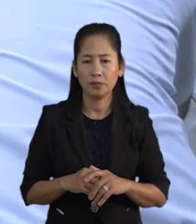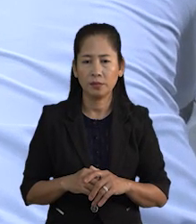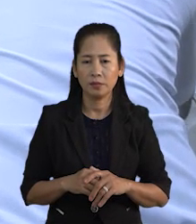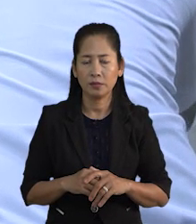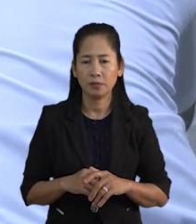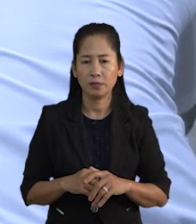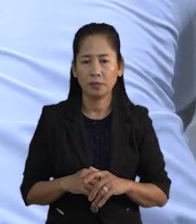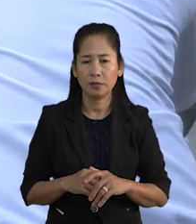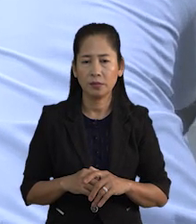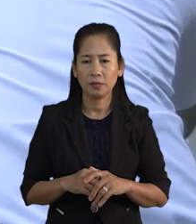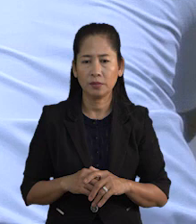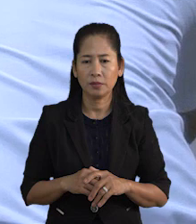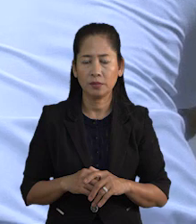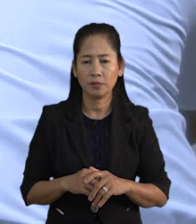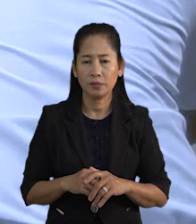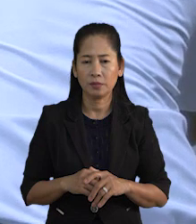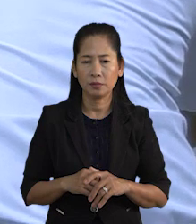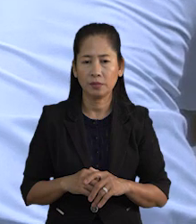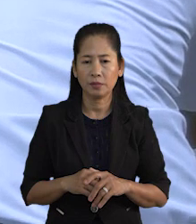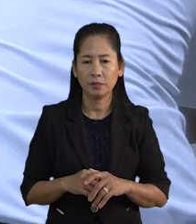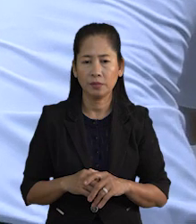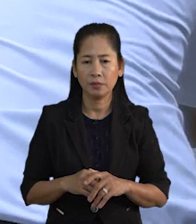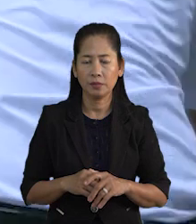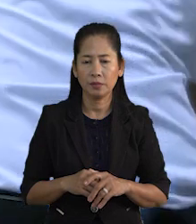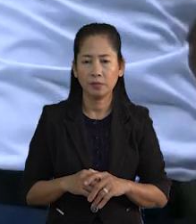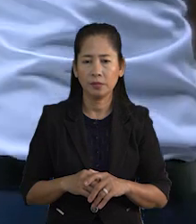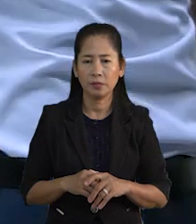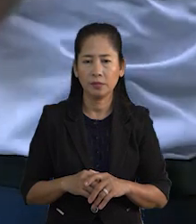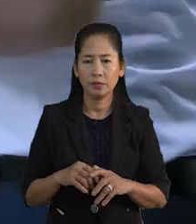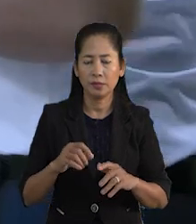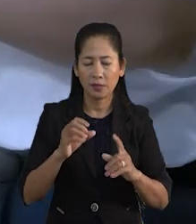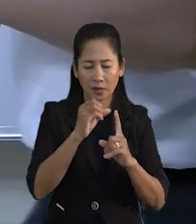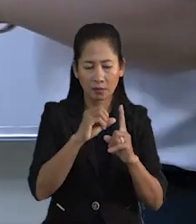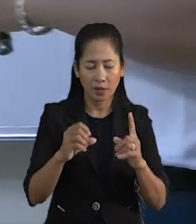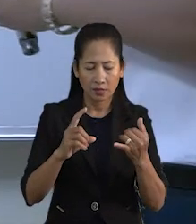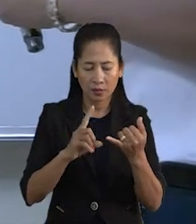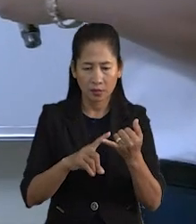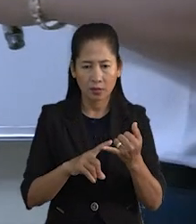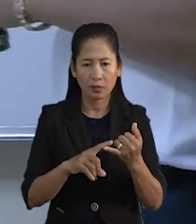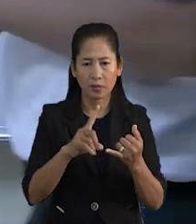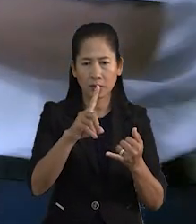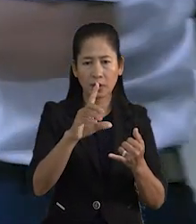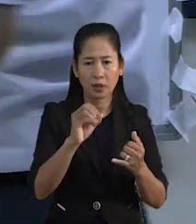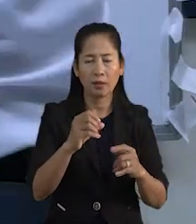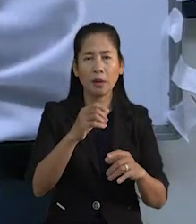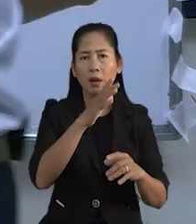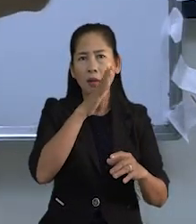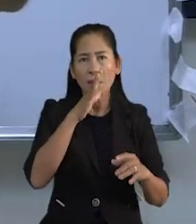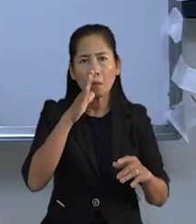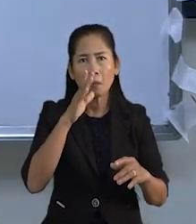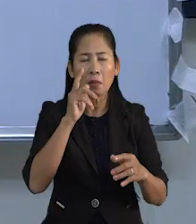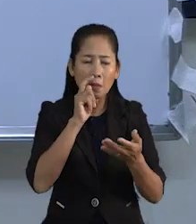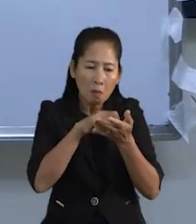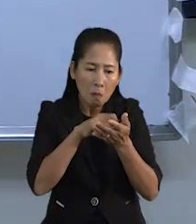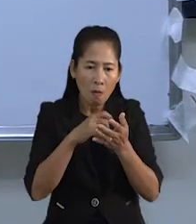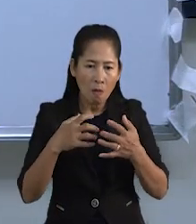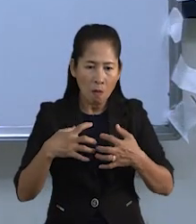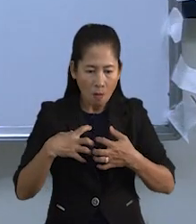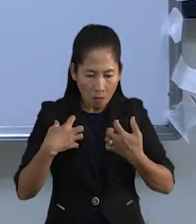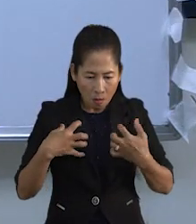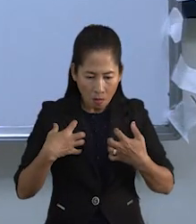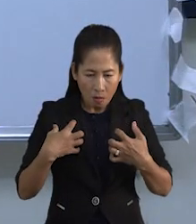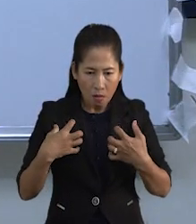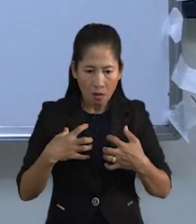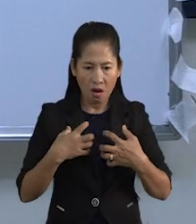រសលក្រោមស្លាប់មេបាទរបស់ចុងក្រោយគឺរបស់ទី10មេមន់ខឹងណាស់បាទ